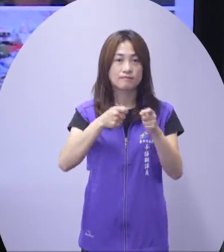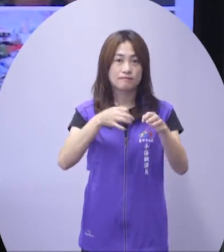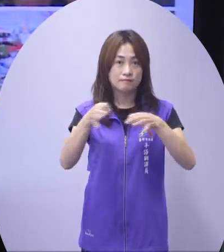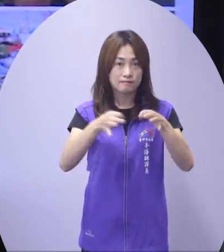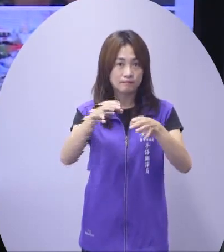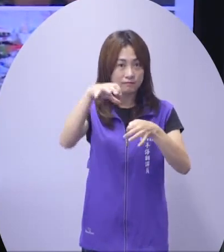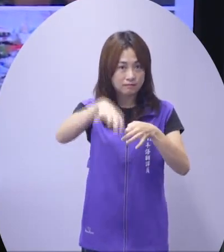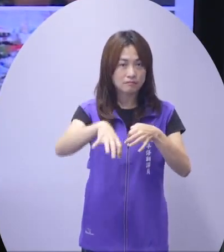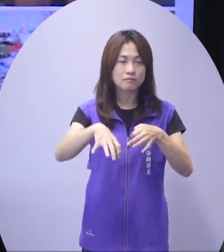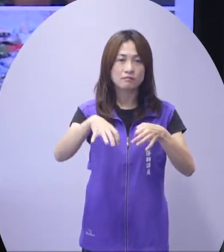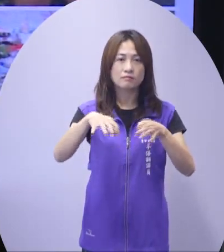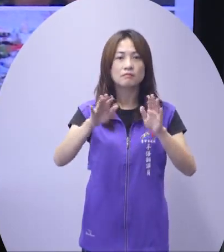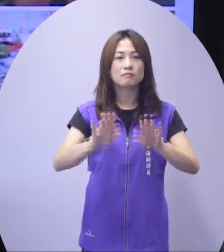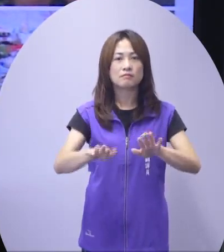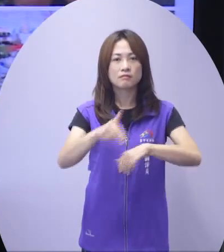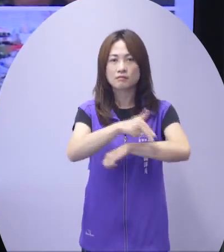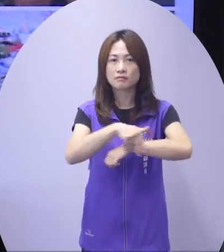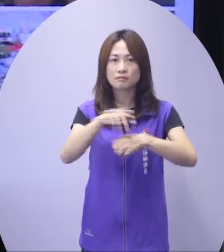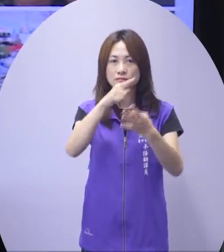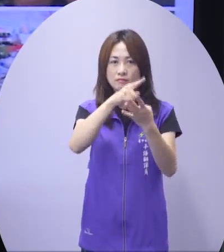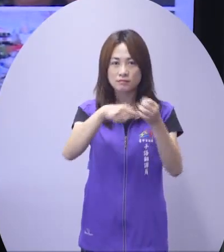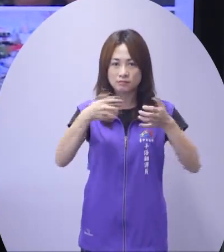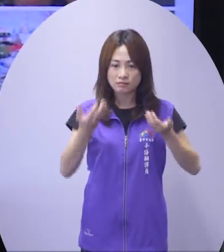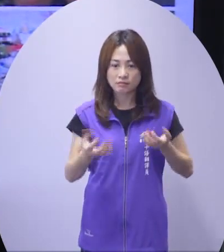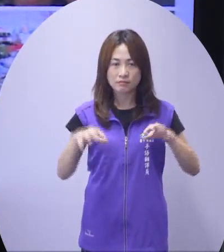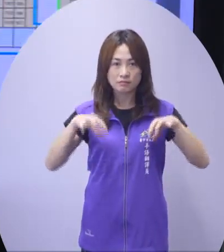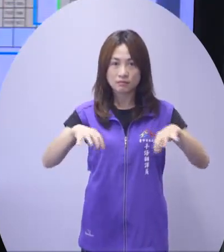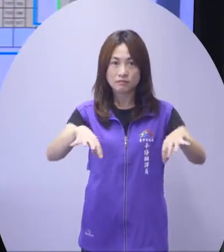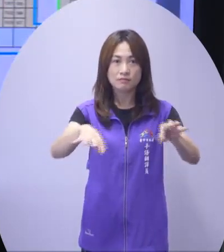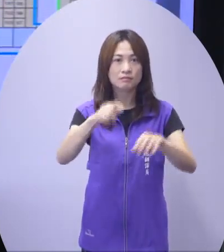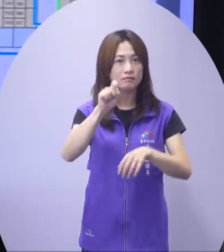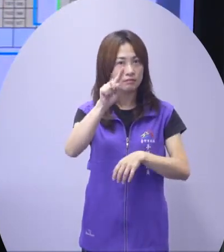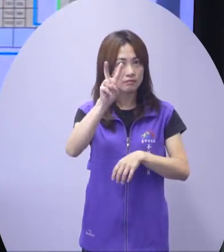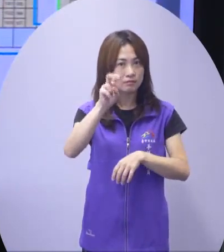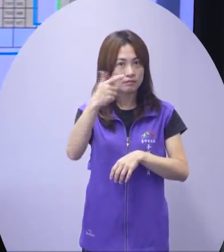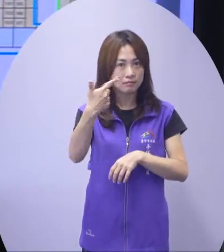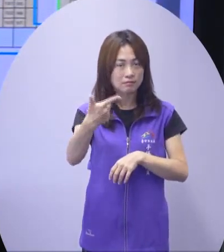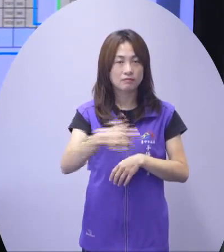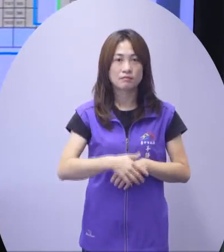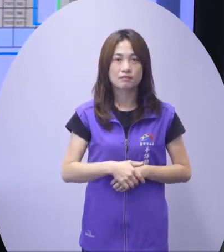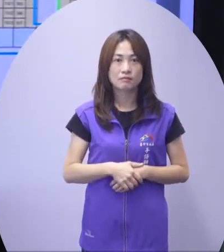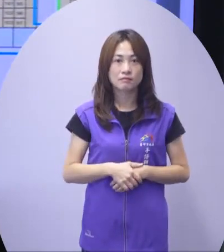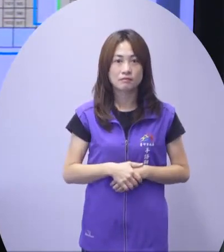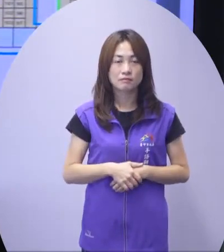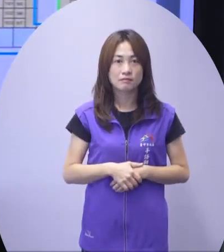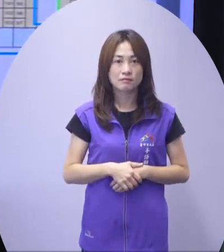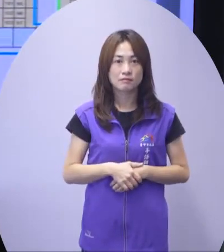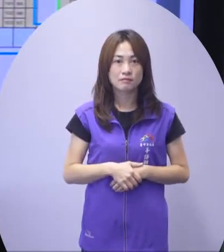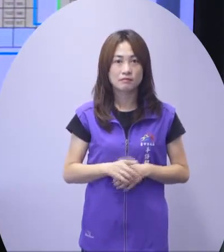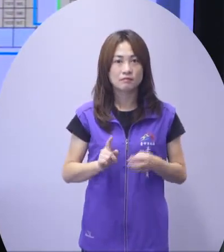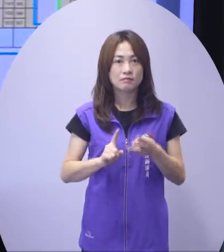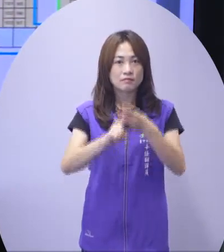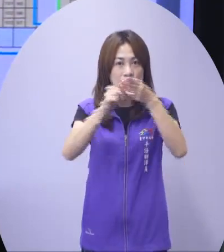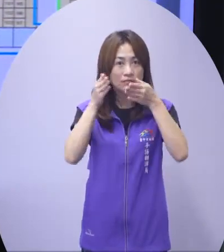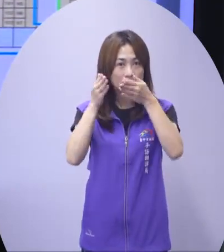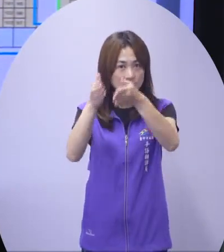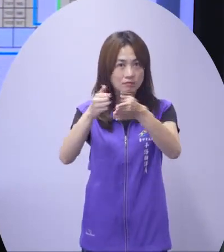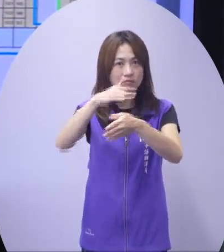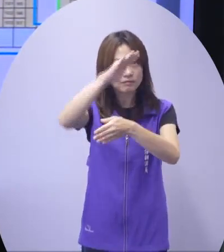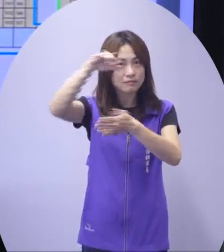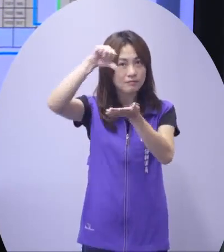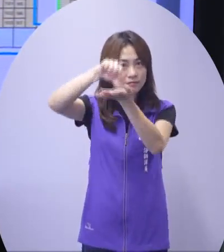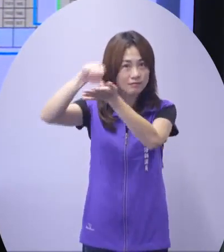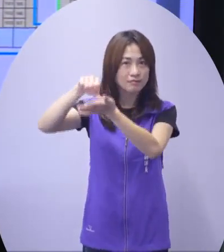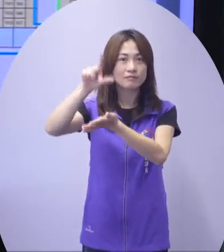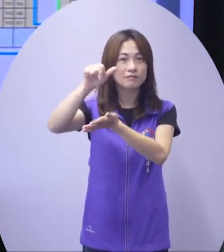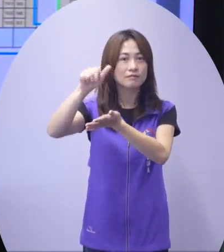是126摊，126个农产品摊，主要以山城地区的这些农产品为主